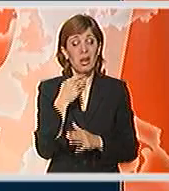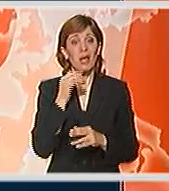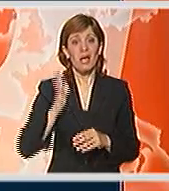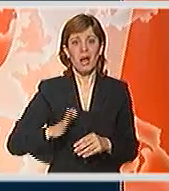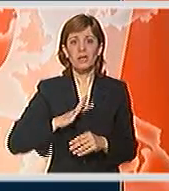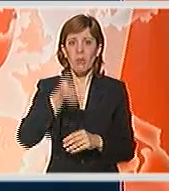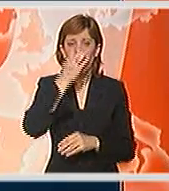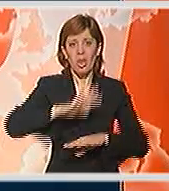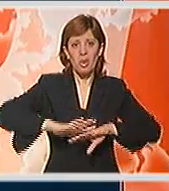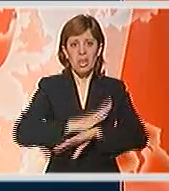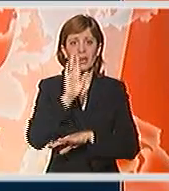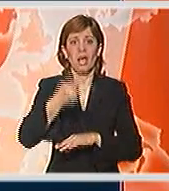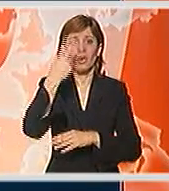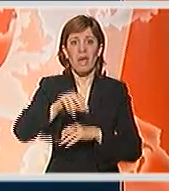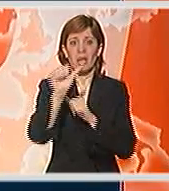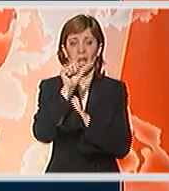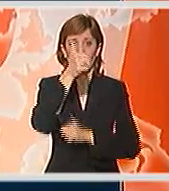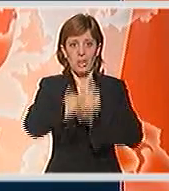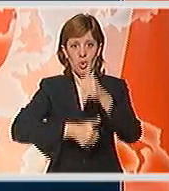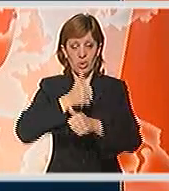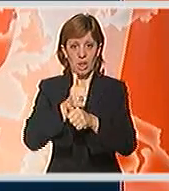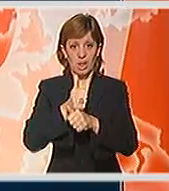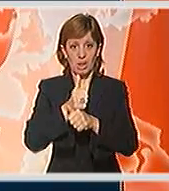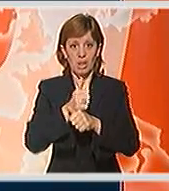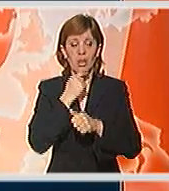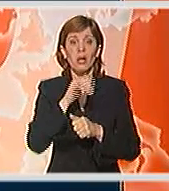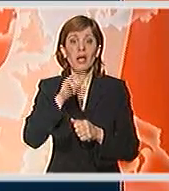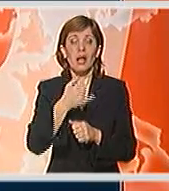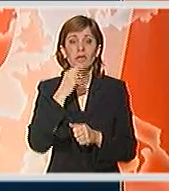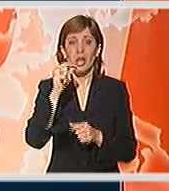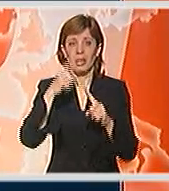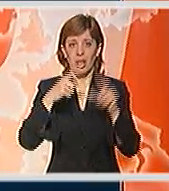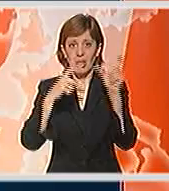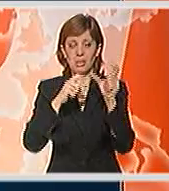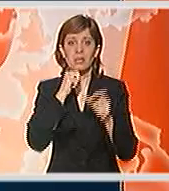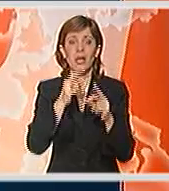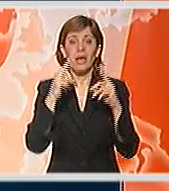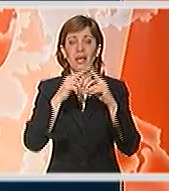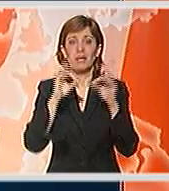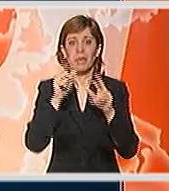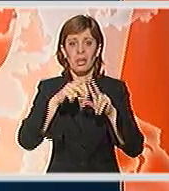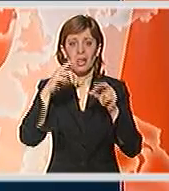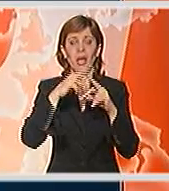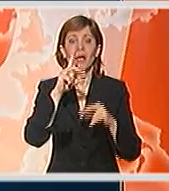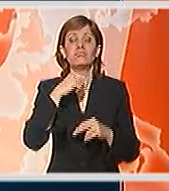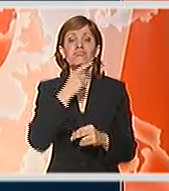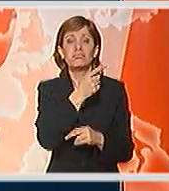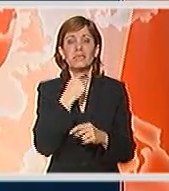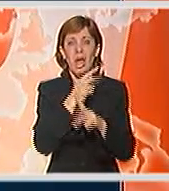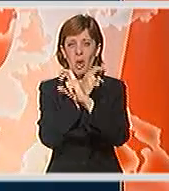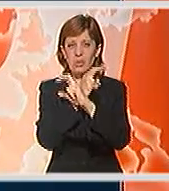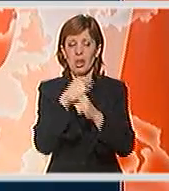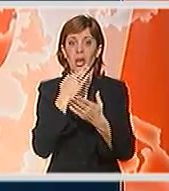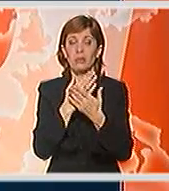građani poboljšanje osjetiti u 2011. godini. Jelašić je RTS-u i agenciji Beta u Beču na Euromoney